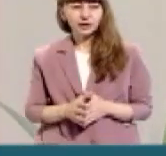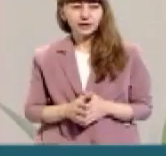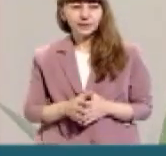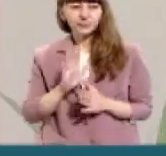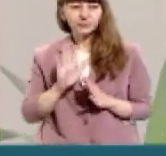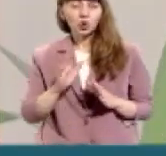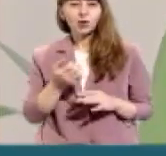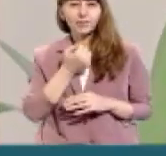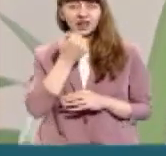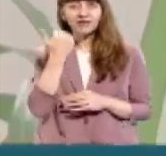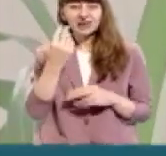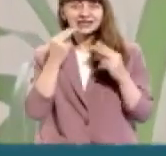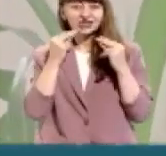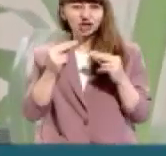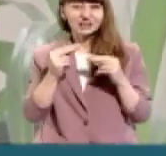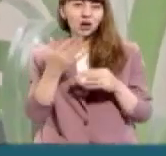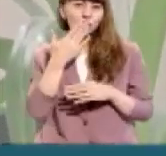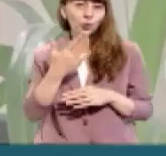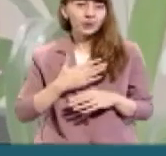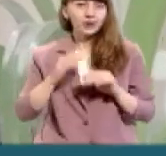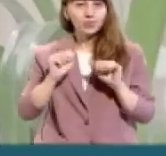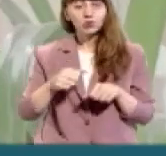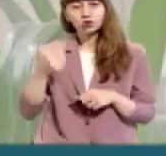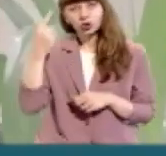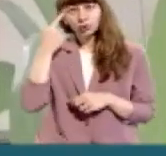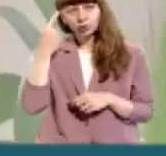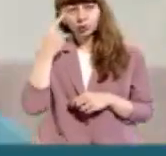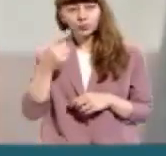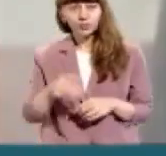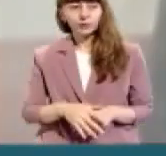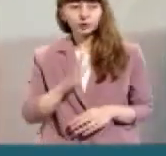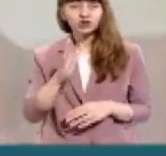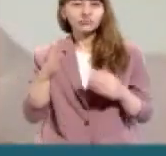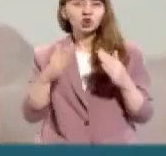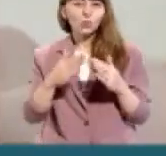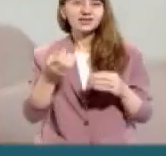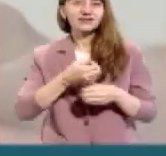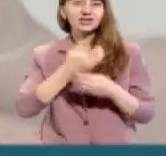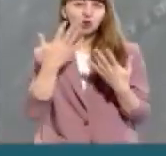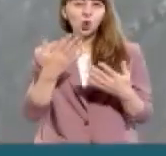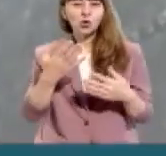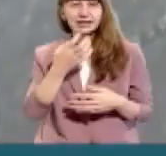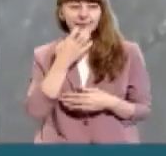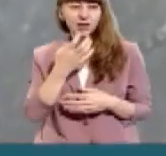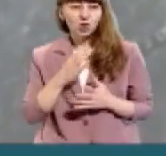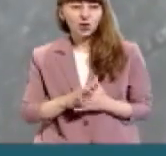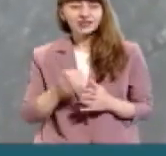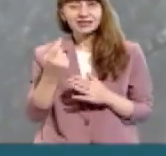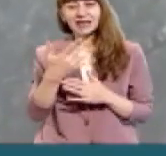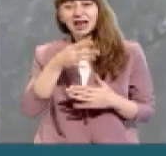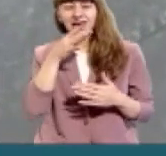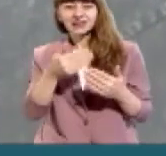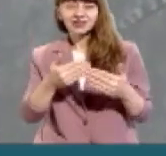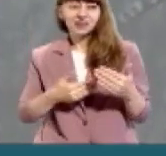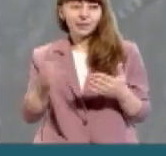только благодаря вашей искренней любви в вашем доме всегда будет свет и тепло. Несколько лет назад они познакомились, когда работали